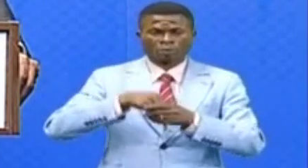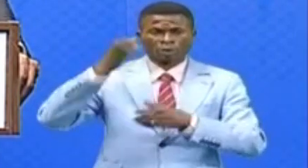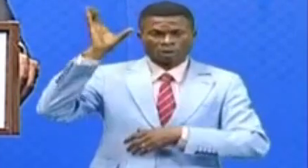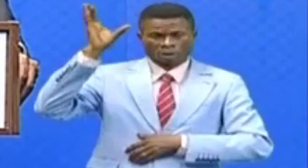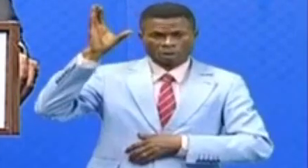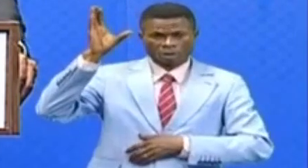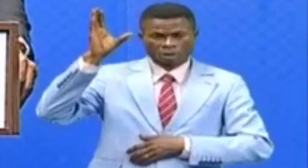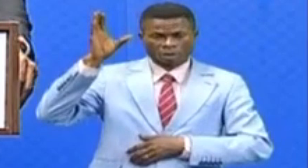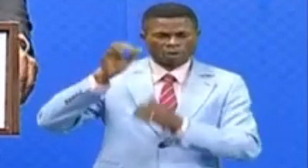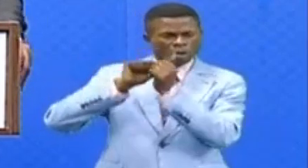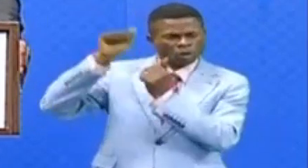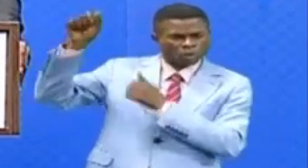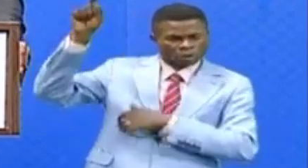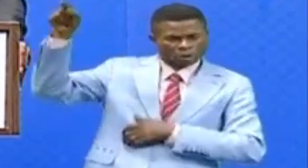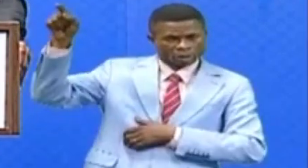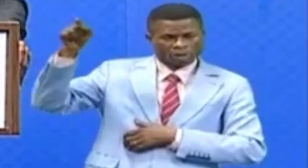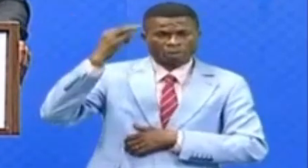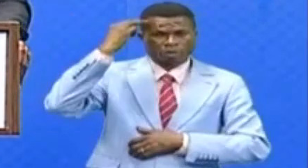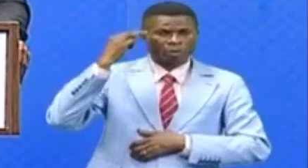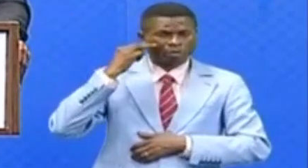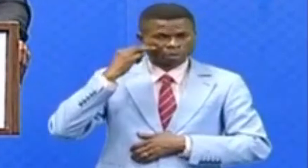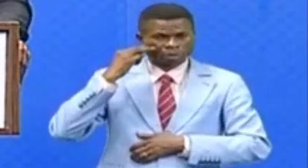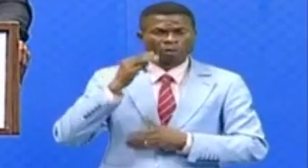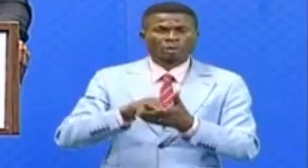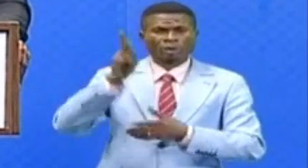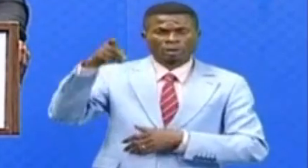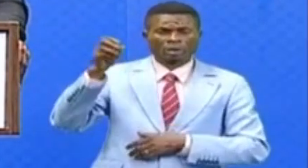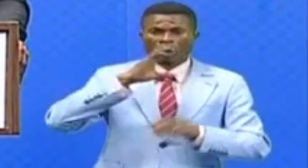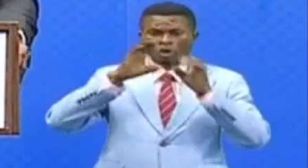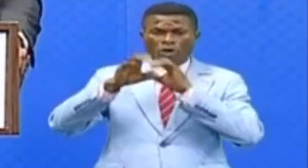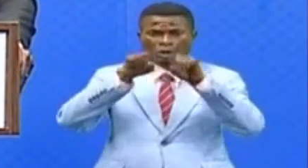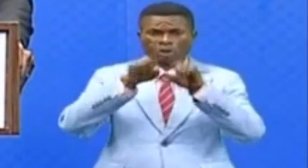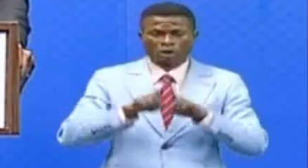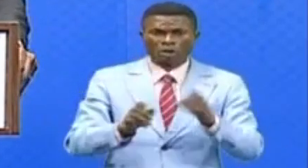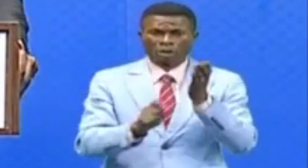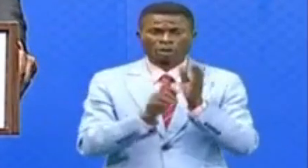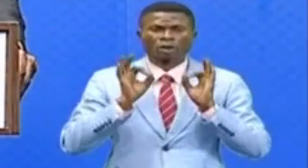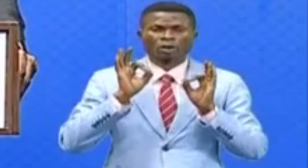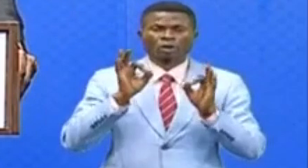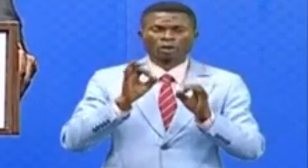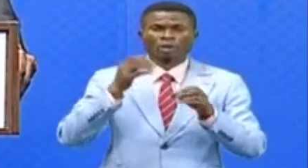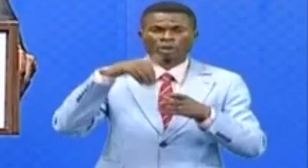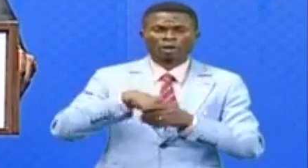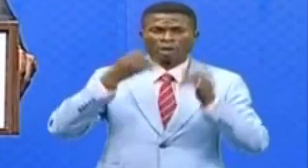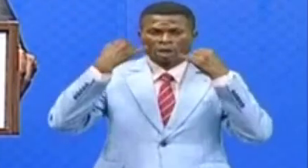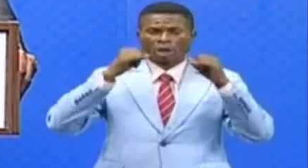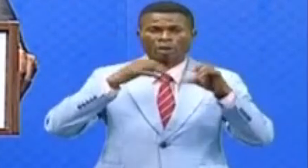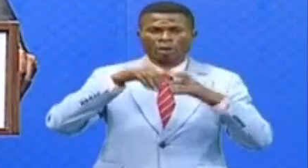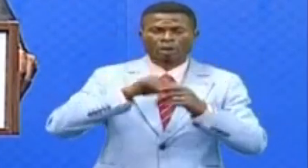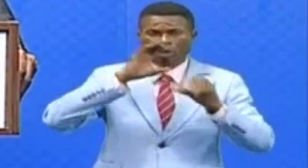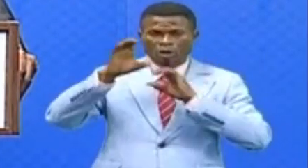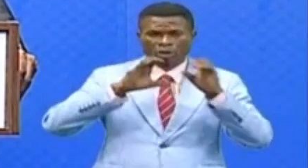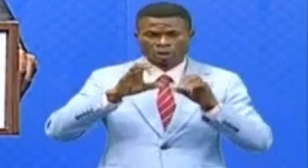ruraux et périurbains. Le ministre de Poste, Télécommunications et Nouvelles Technologies de l'Information et de la Communication